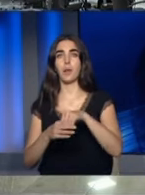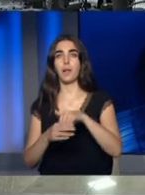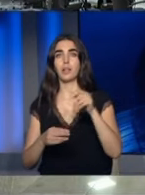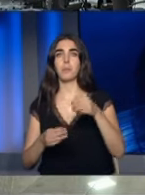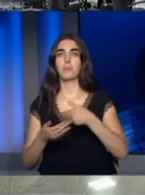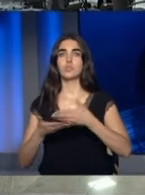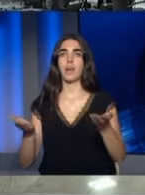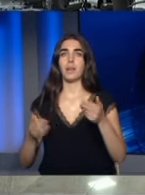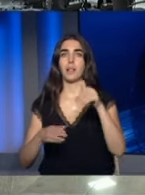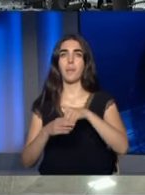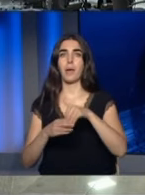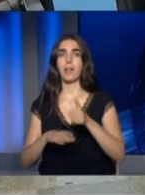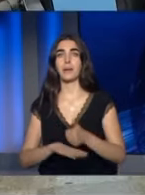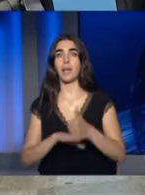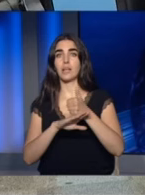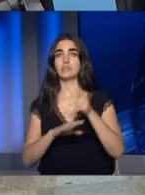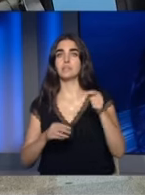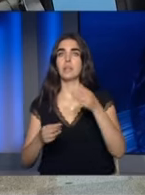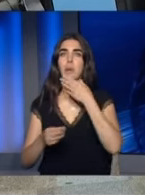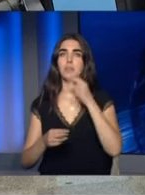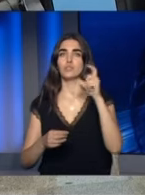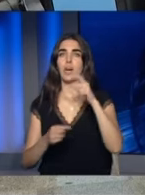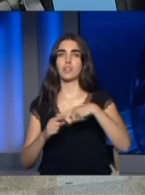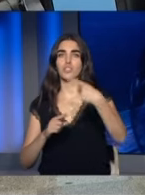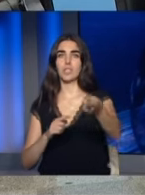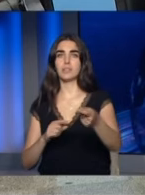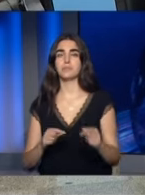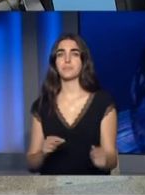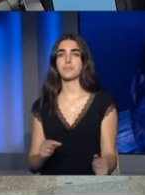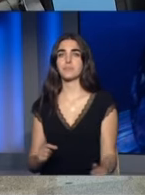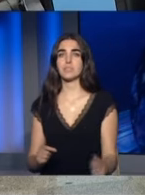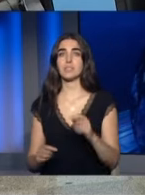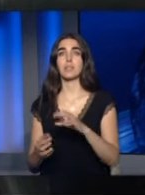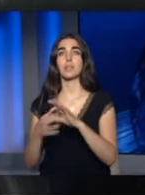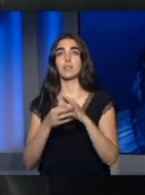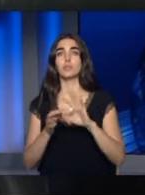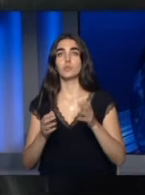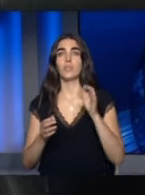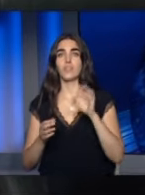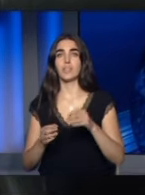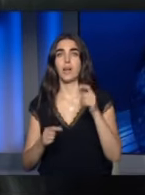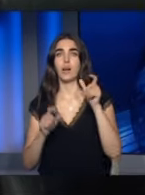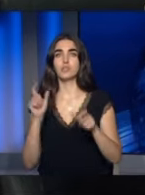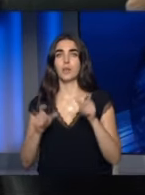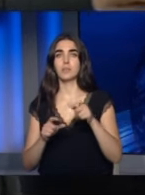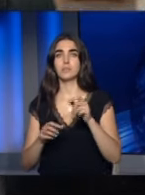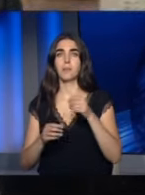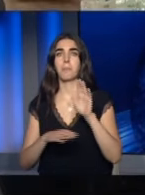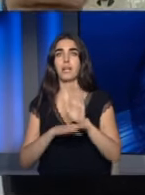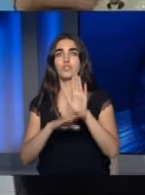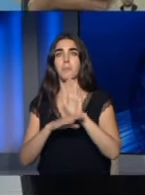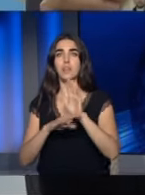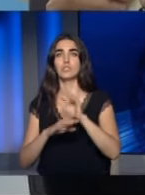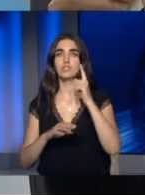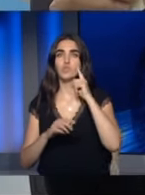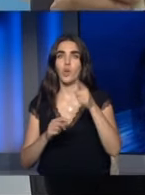للمشاركه في الانتخابات الرئاسيه المرتقبه نهايه الشهر الحالي وتشير التقارير الى ان قائمه المترشحين الحاليه